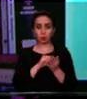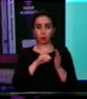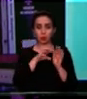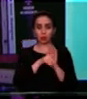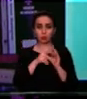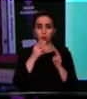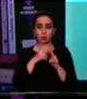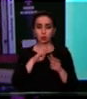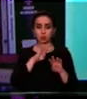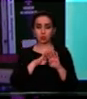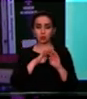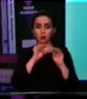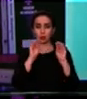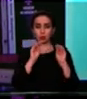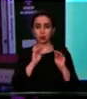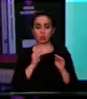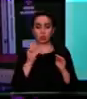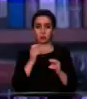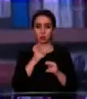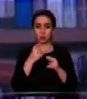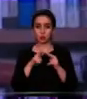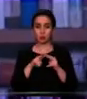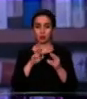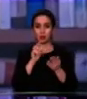ushbu jadvalni to'ldirib keling. Shu bilan